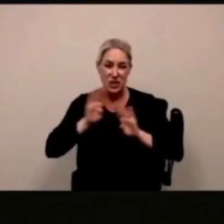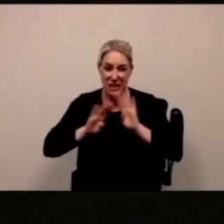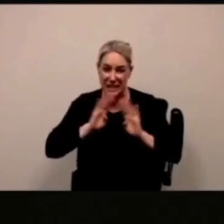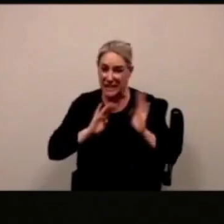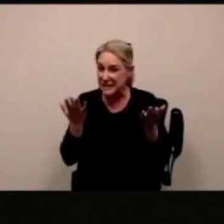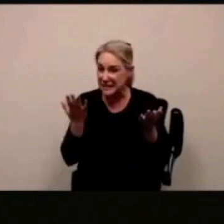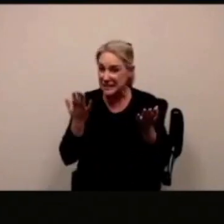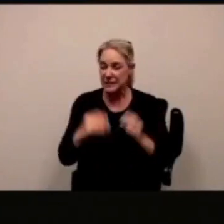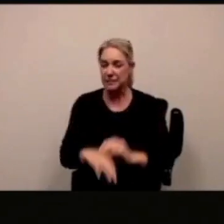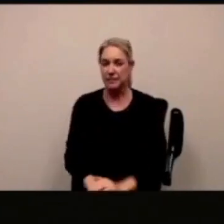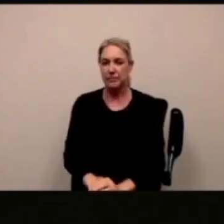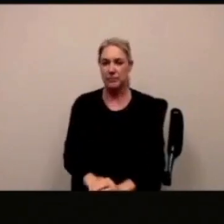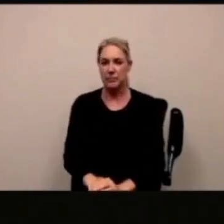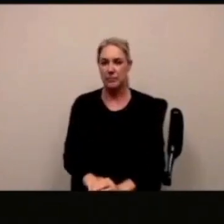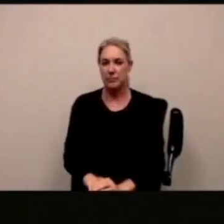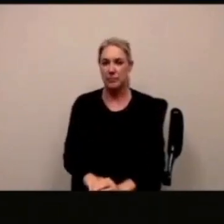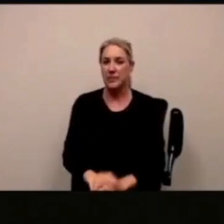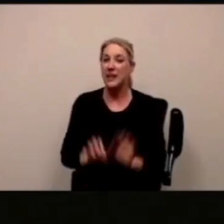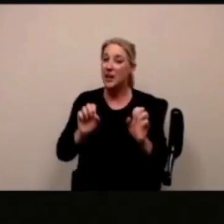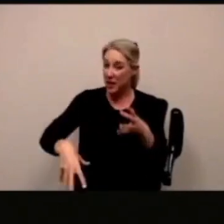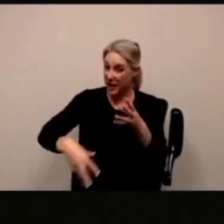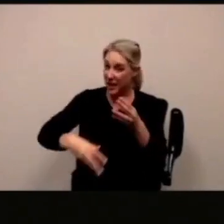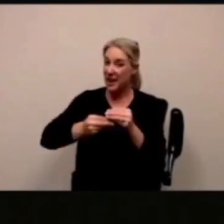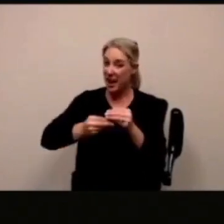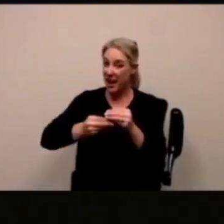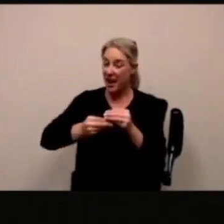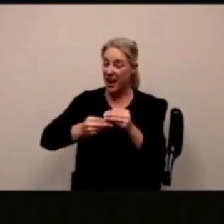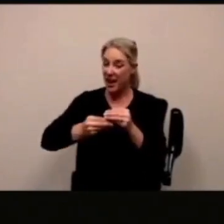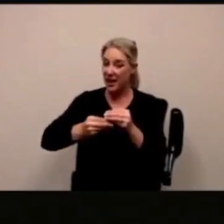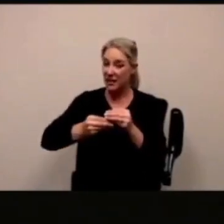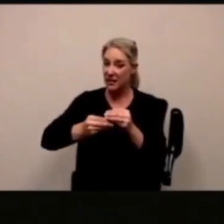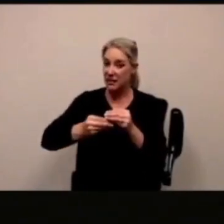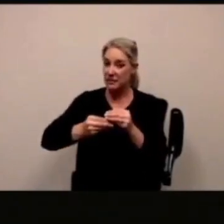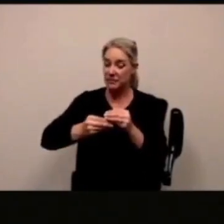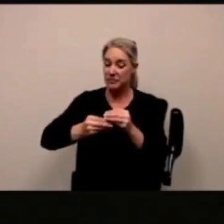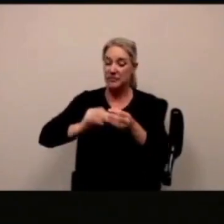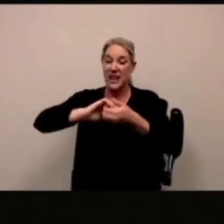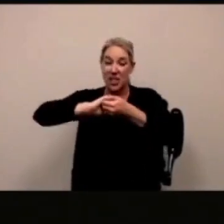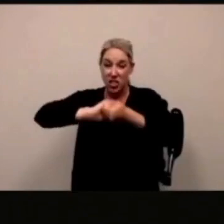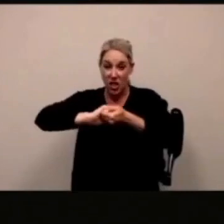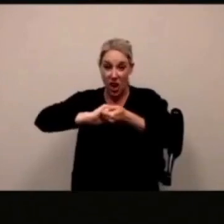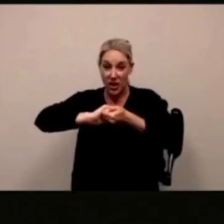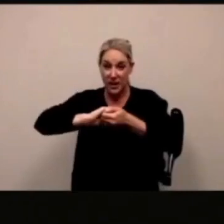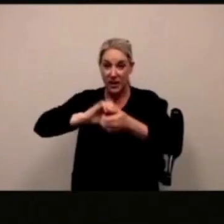ちょっと後残念な後状態にはなりますが